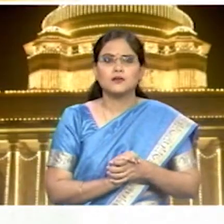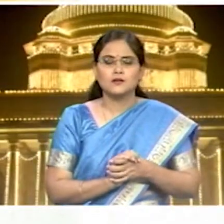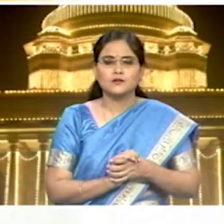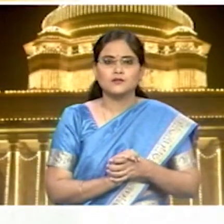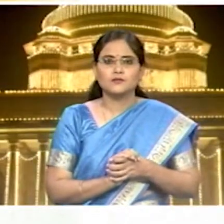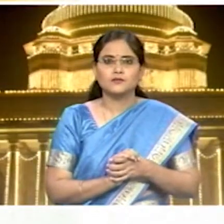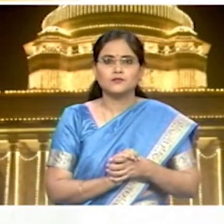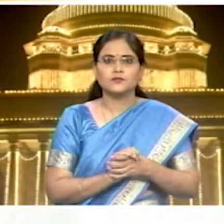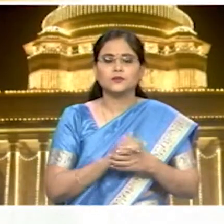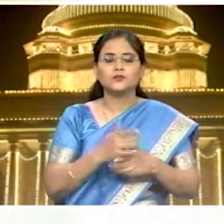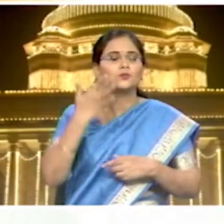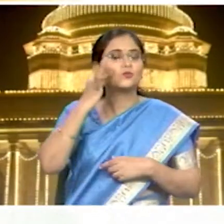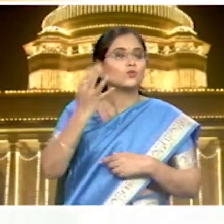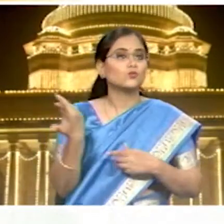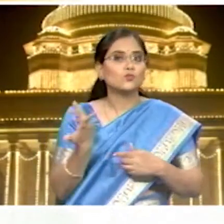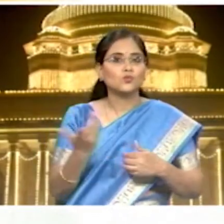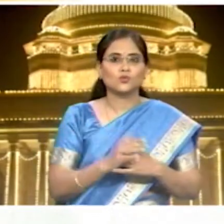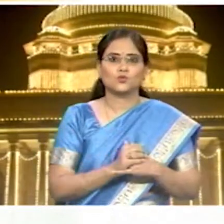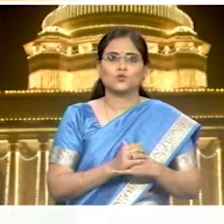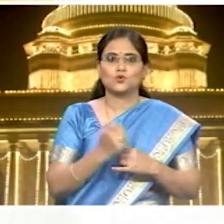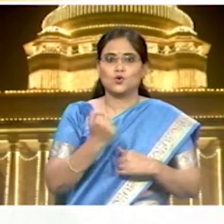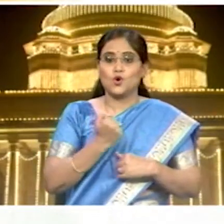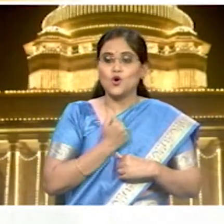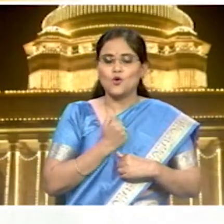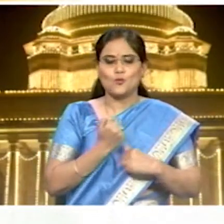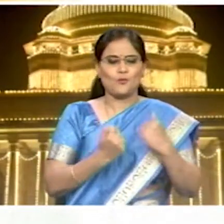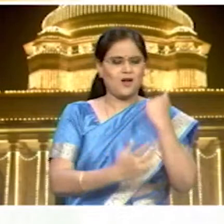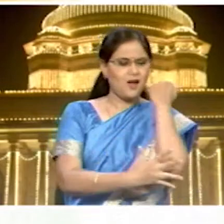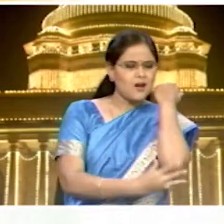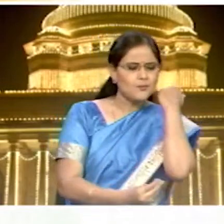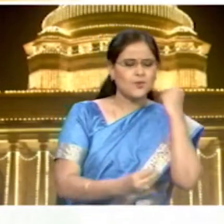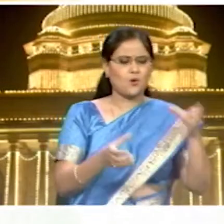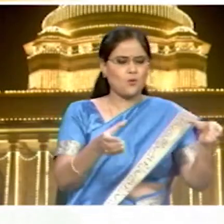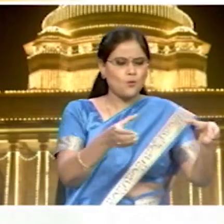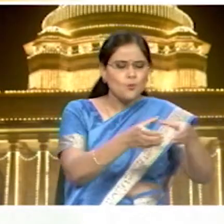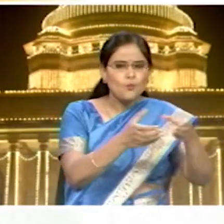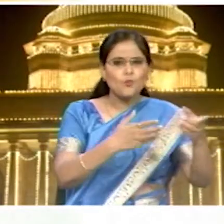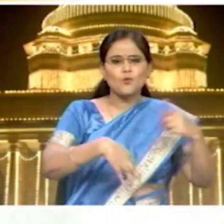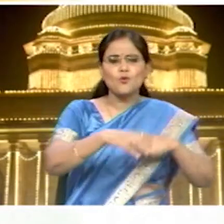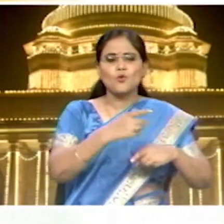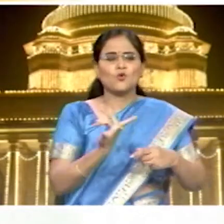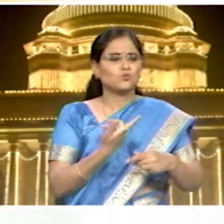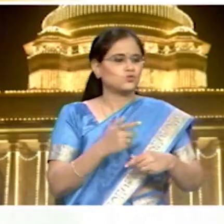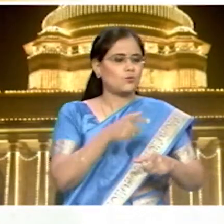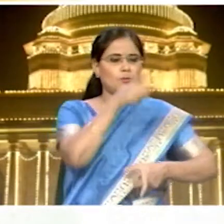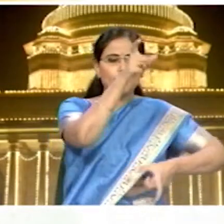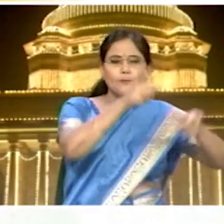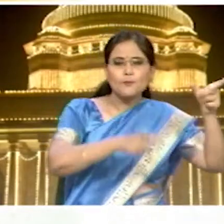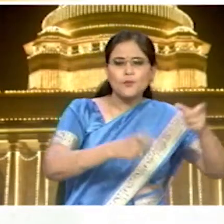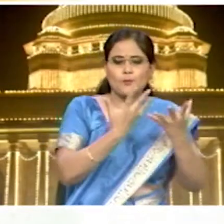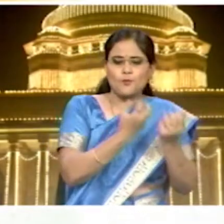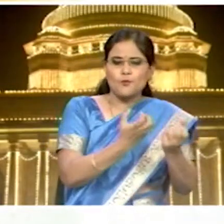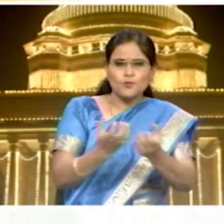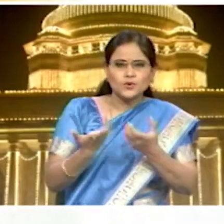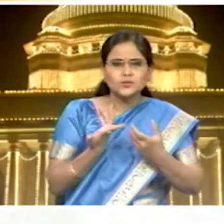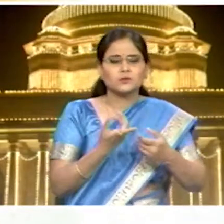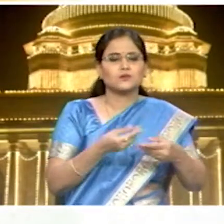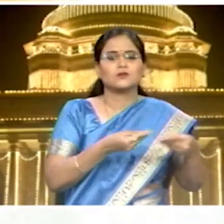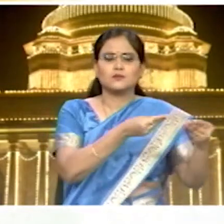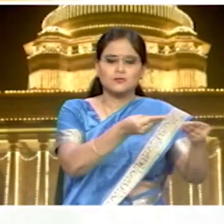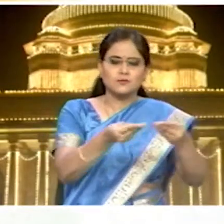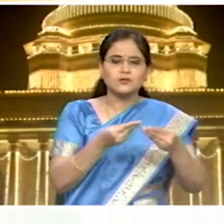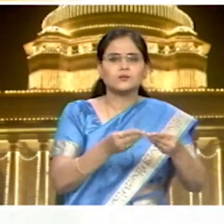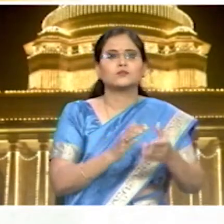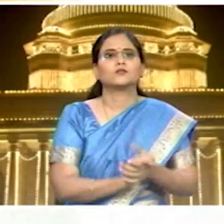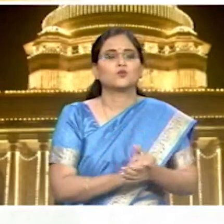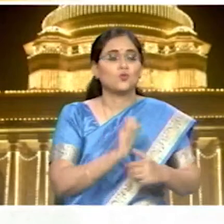का मुख्य उद्देश्य हमारे वंचित, जरूरतमंदों तथा समाज के हाशिए पर रहने वाले लोगों